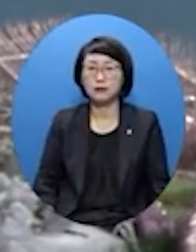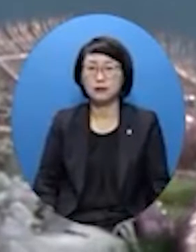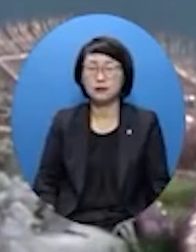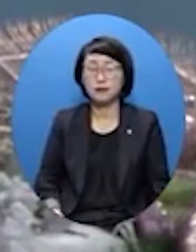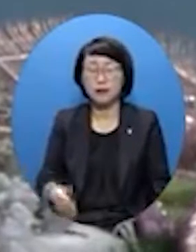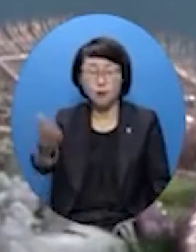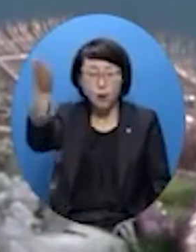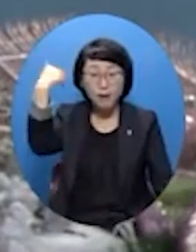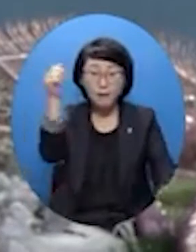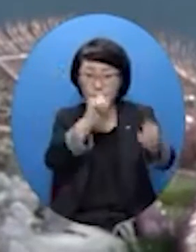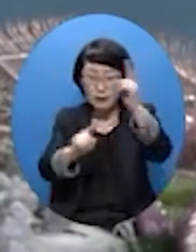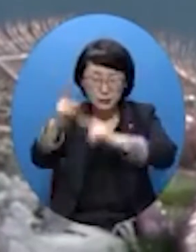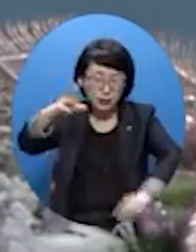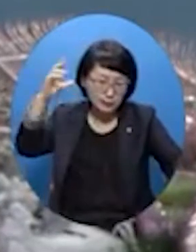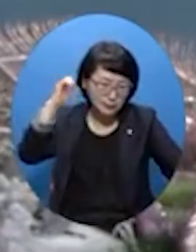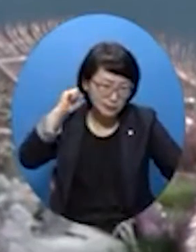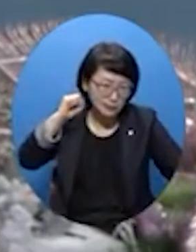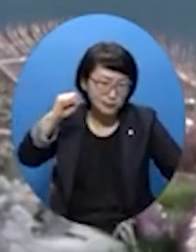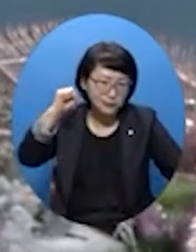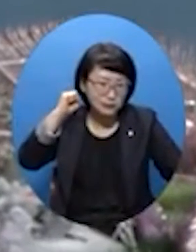이러한 과거의 상처에 붙잡혀서